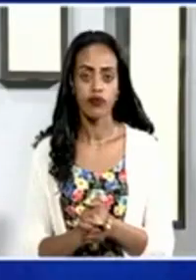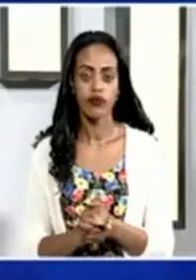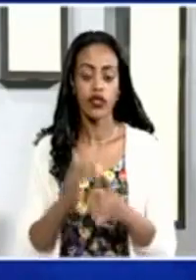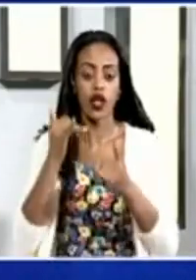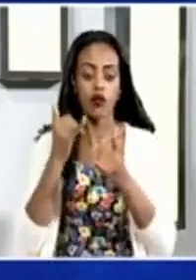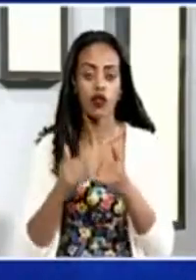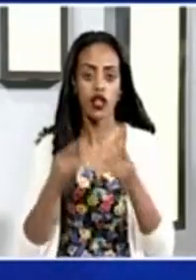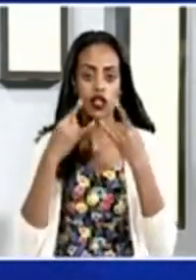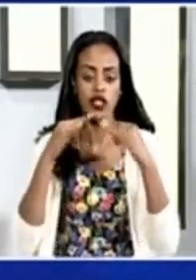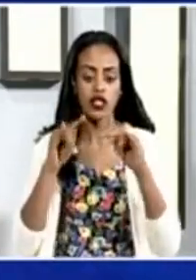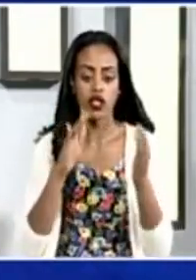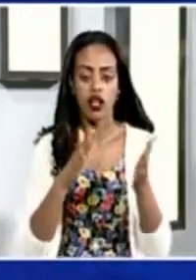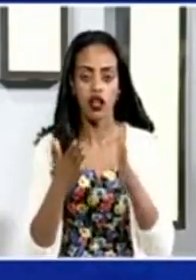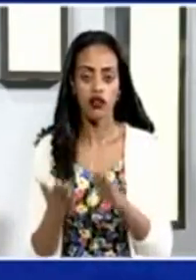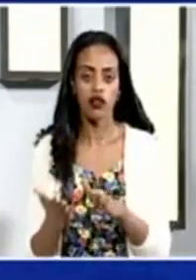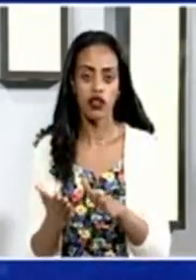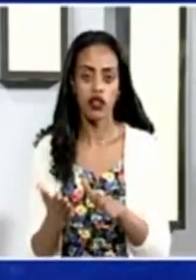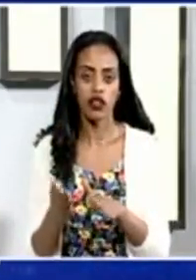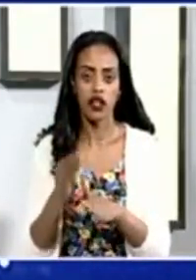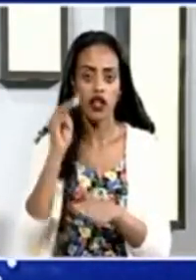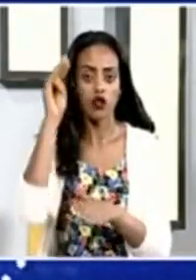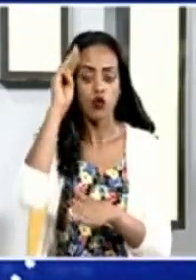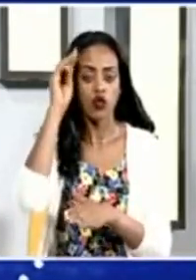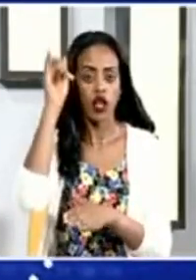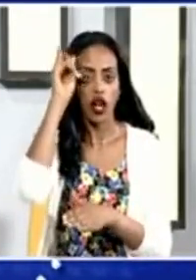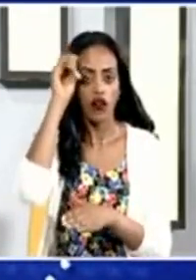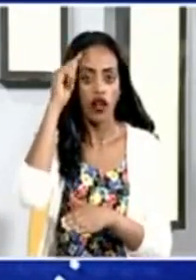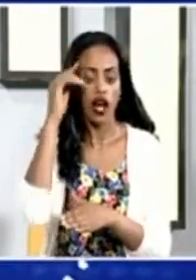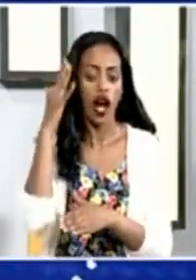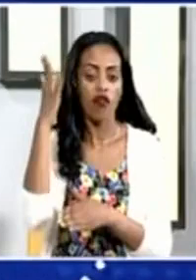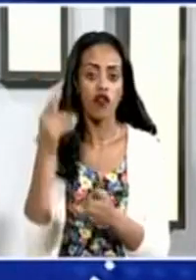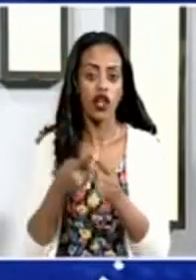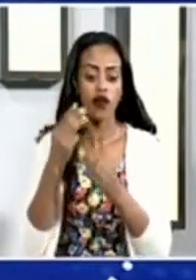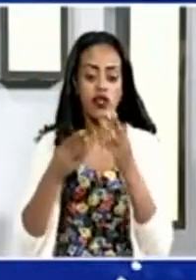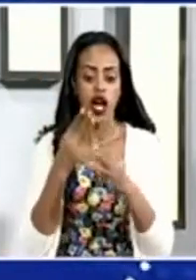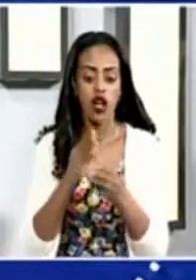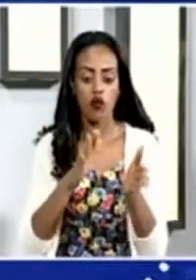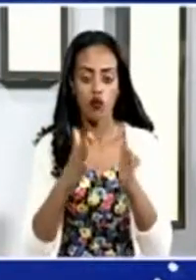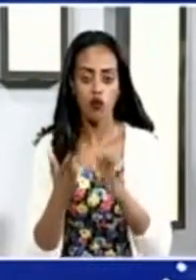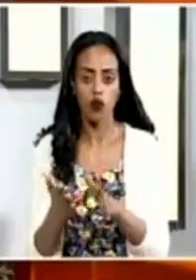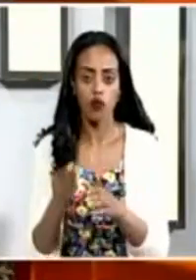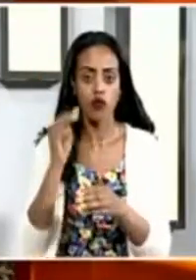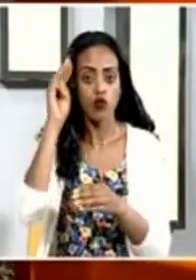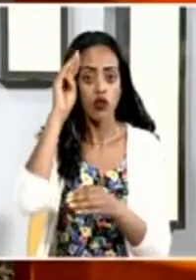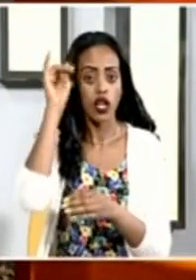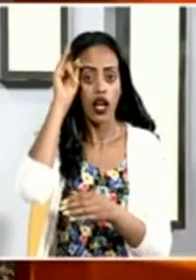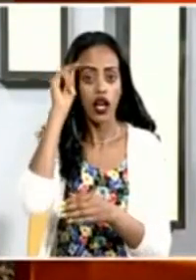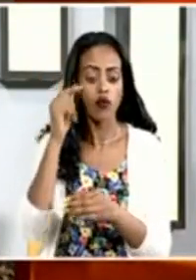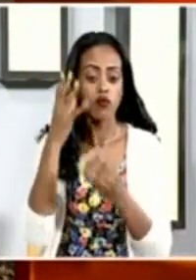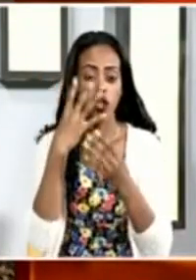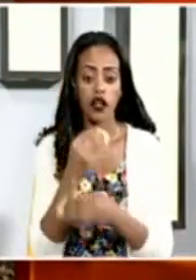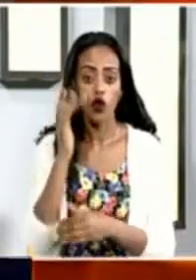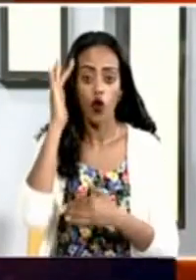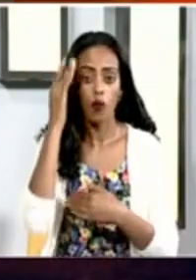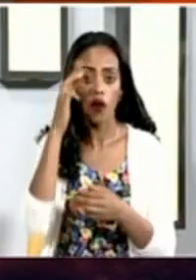ኣብ መወዳእታ ዜና ዓረፍቲ ሱልጣን ሃንፋሬ ኣሊሚራህ ዓፋር ካብዚ ዓለም ብሞት ተፈልዮም። ሱልጣን ሃንፋሬ ኣሊሚራህ ብዝሓደሮም